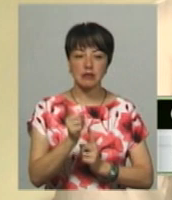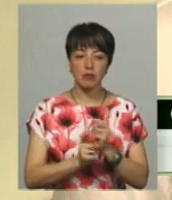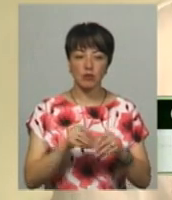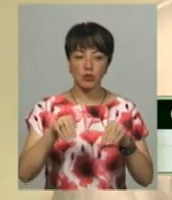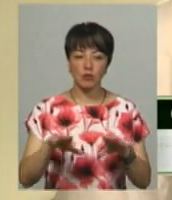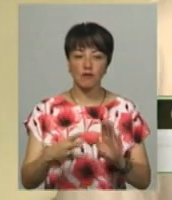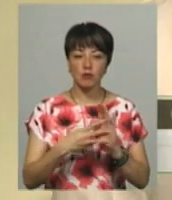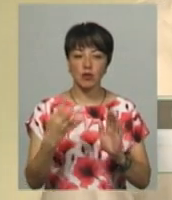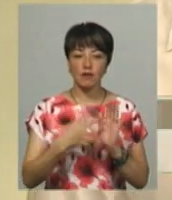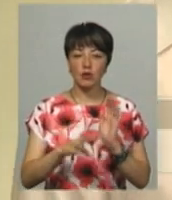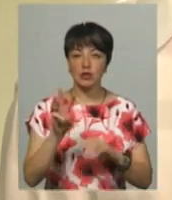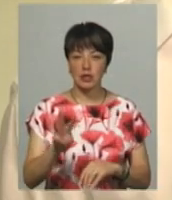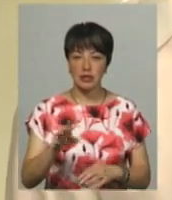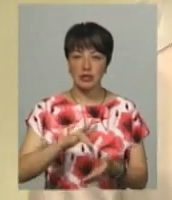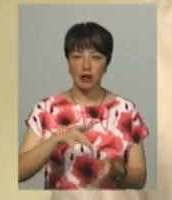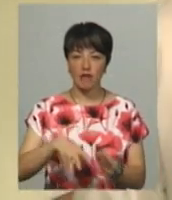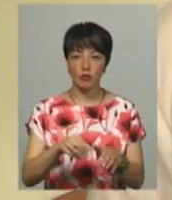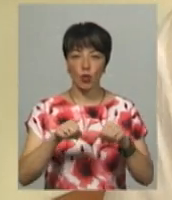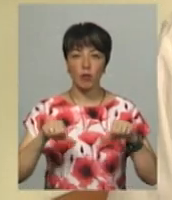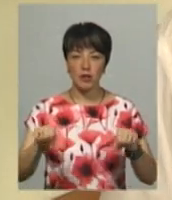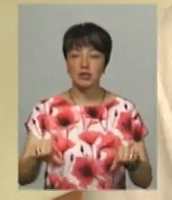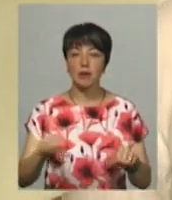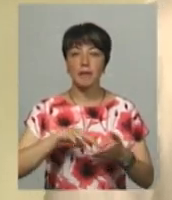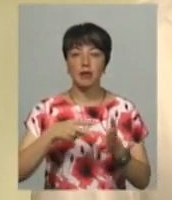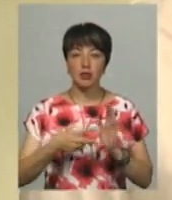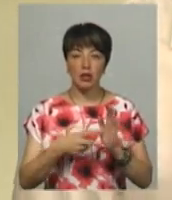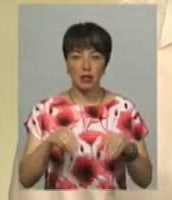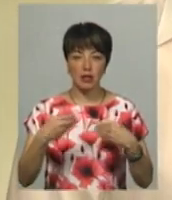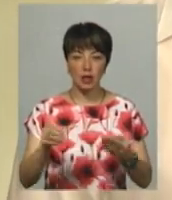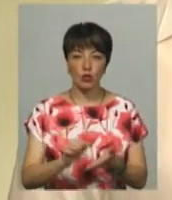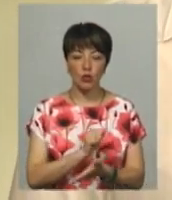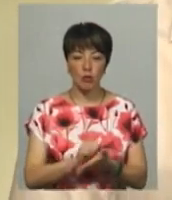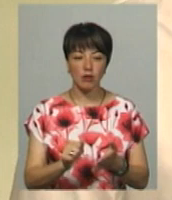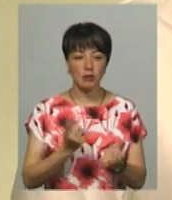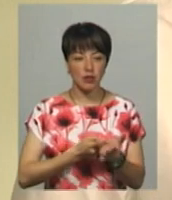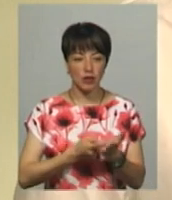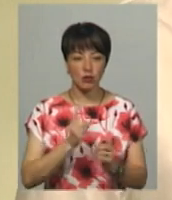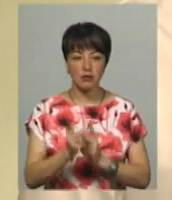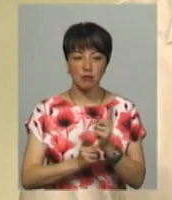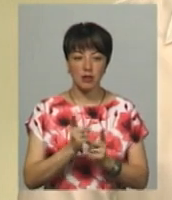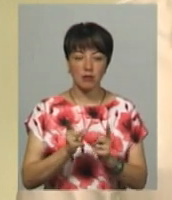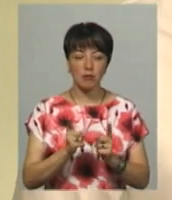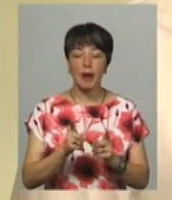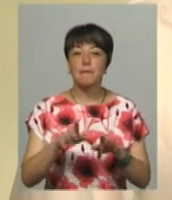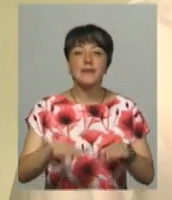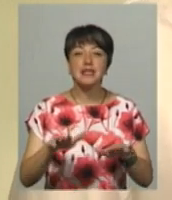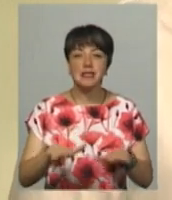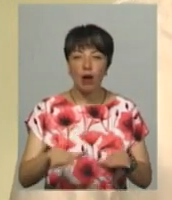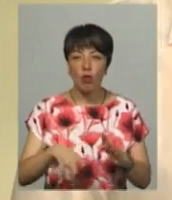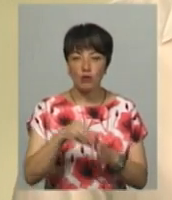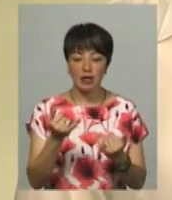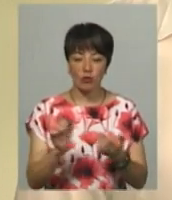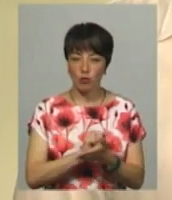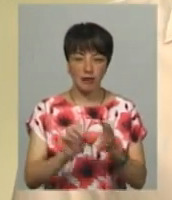постанови 893 Центральної виборчої комісії, яка передбачала надання документів, що підтверджують зміну місця голосування. Зараз цих документів